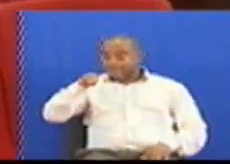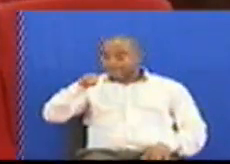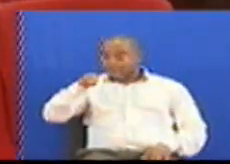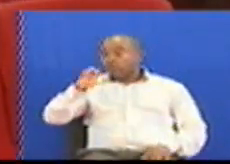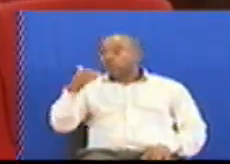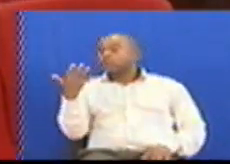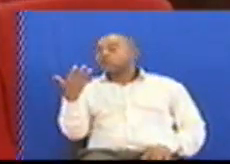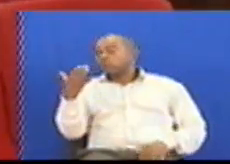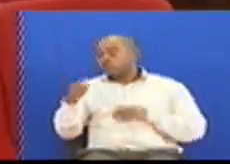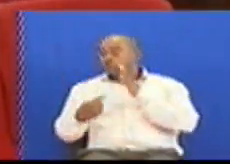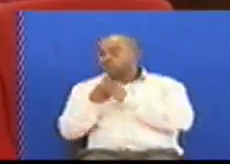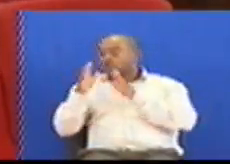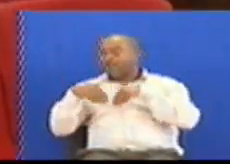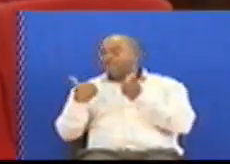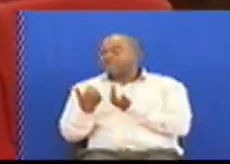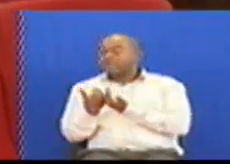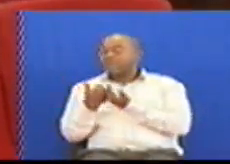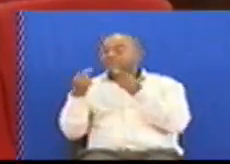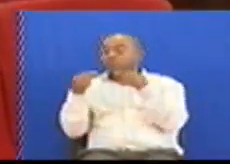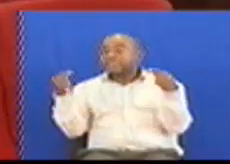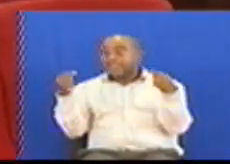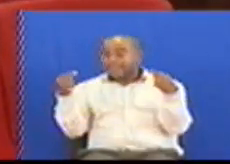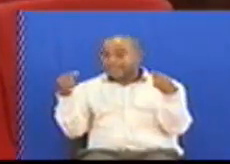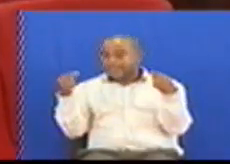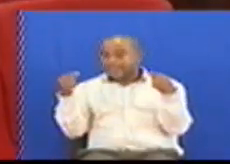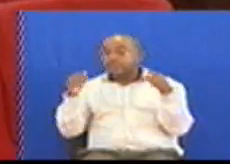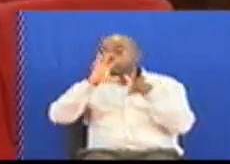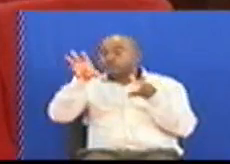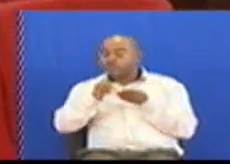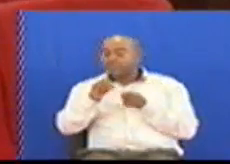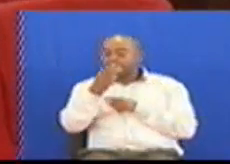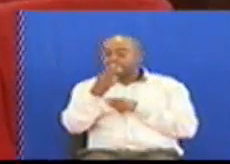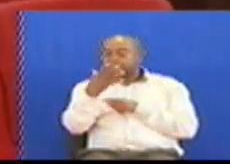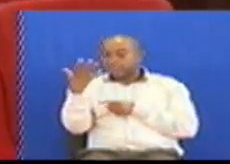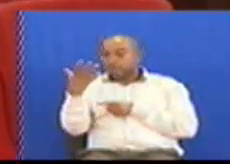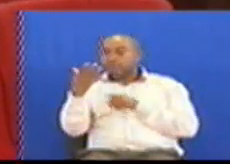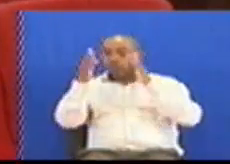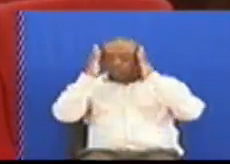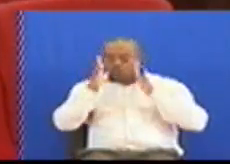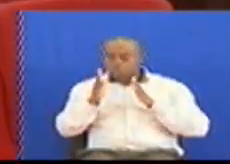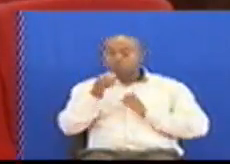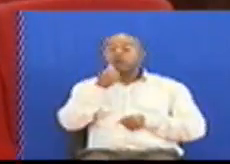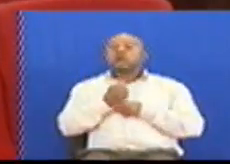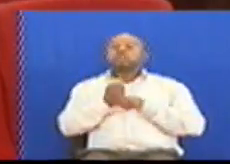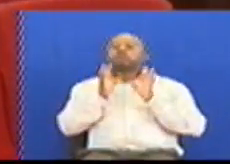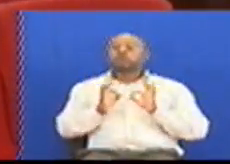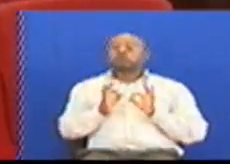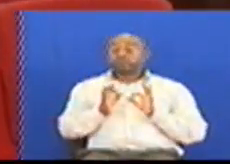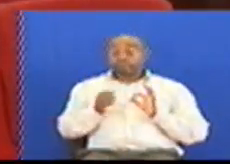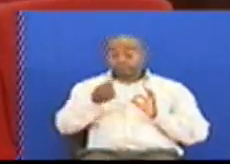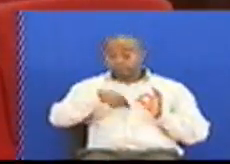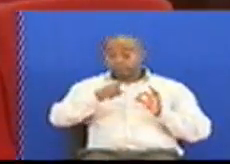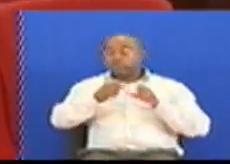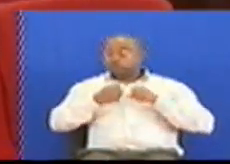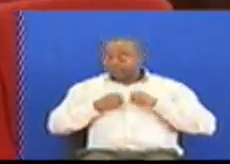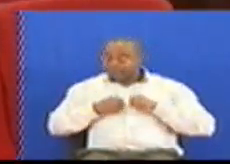5 au 6 kutoka upinzani. Mheshimiwa naibu spika, tunafanya kazi nzuri sana. Tunatekeleza utekelezaji wa